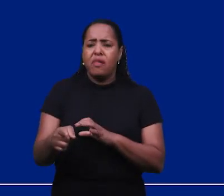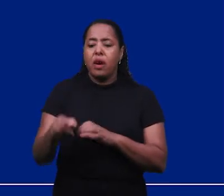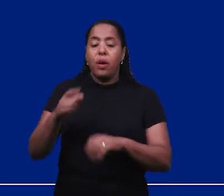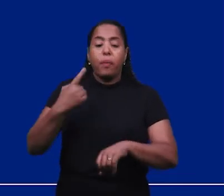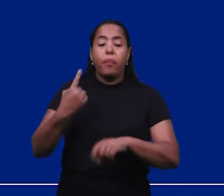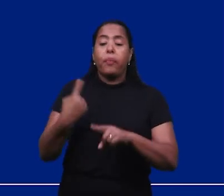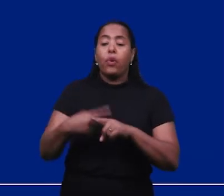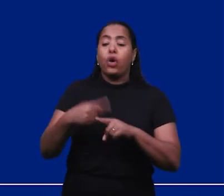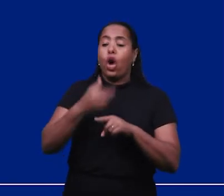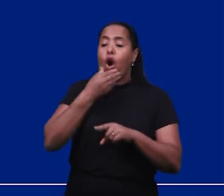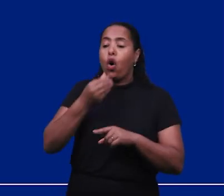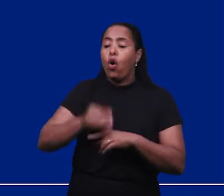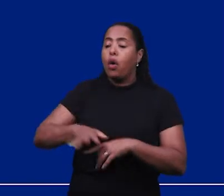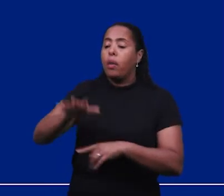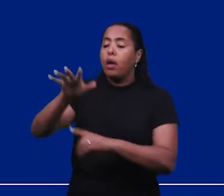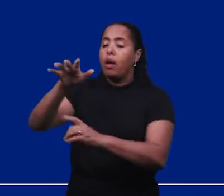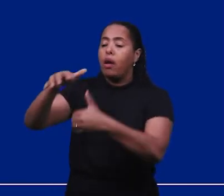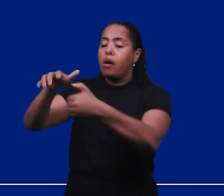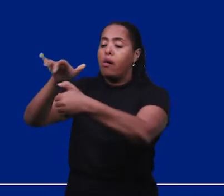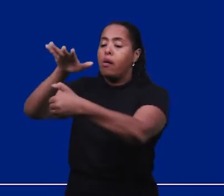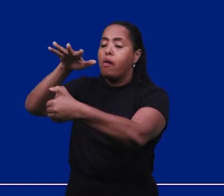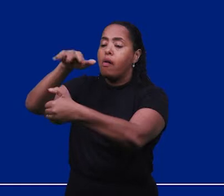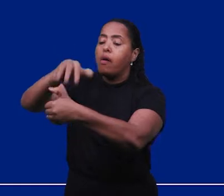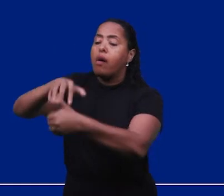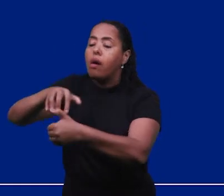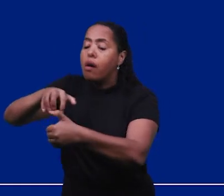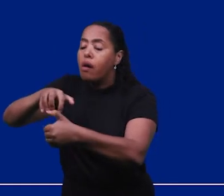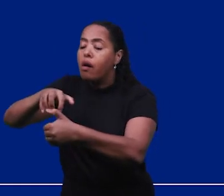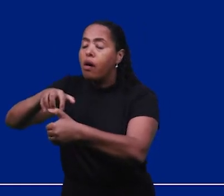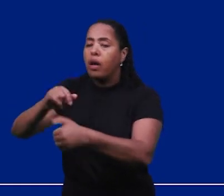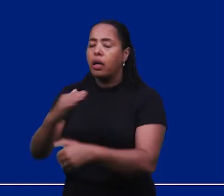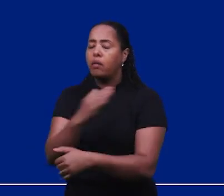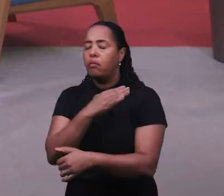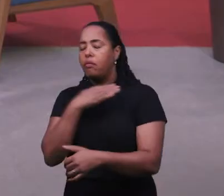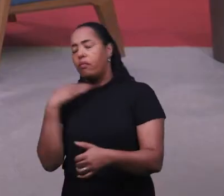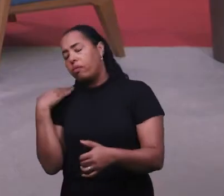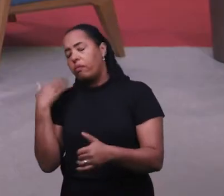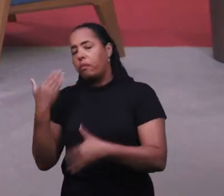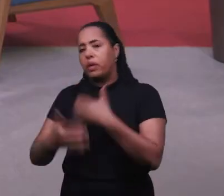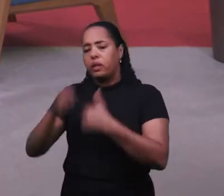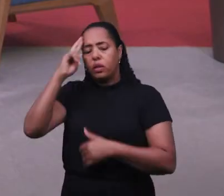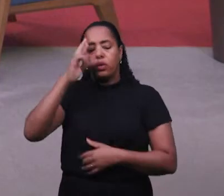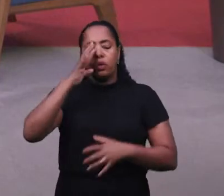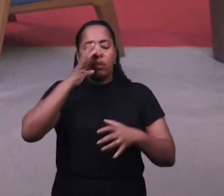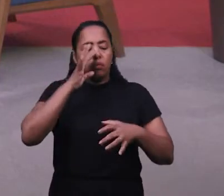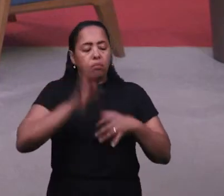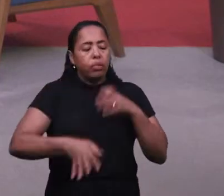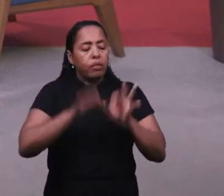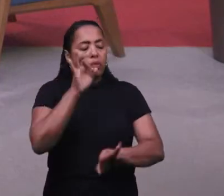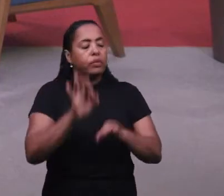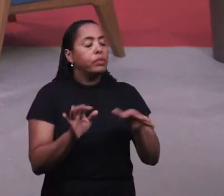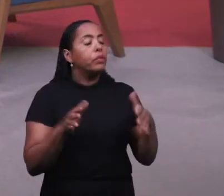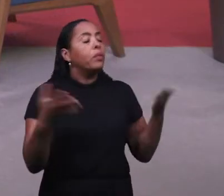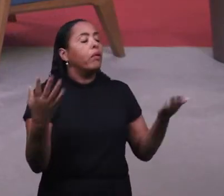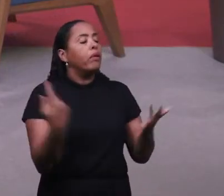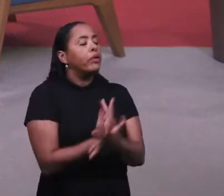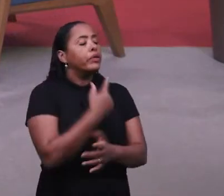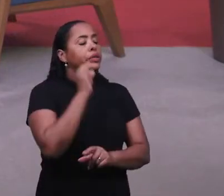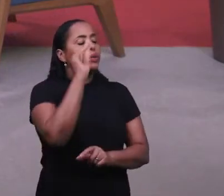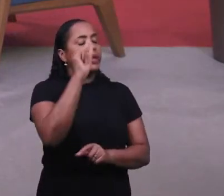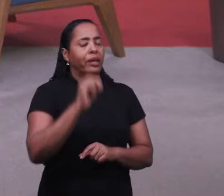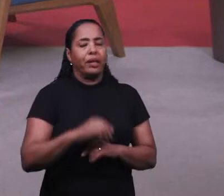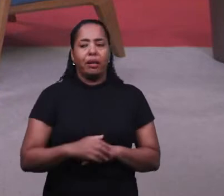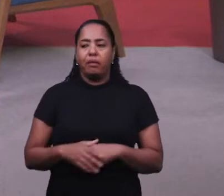du fait qu'il a étendu sa main contre l'arche. Il est mort là devant Dieu. Qu'est-ce qui s'est passé? C'était quoi